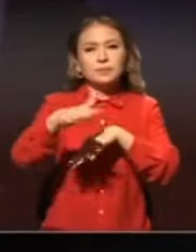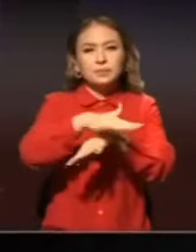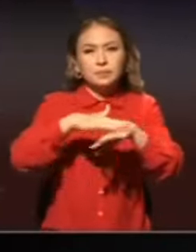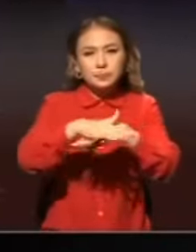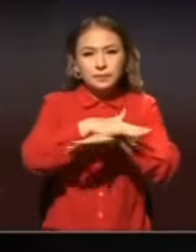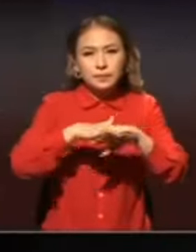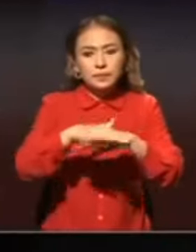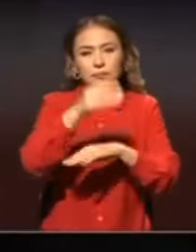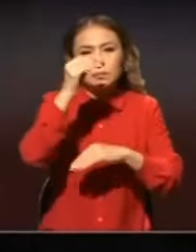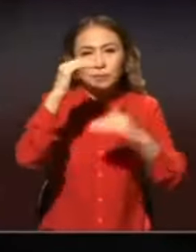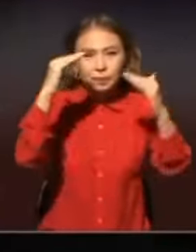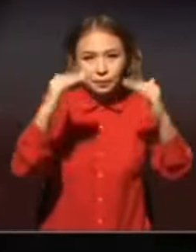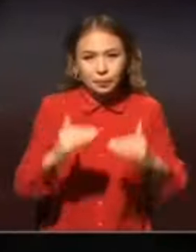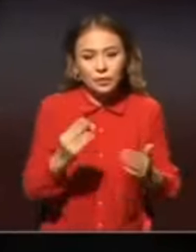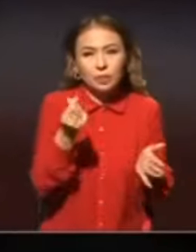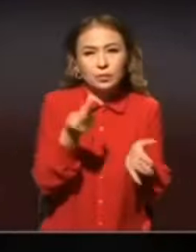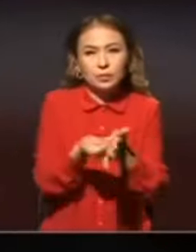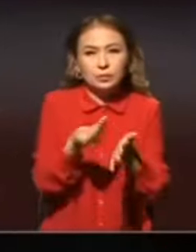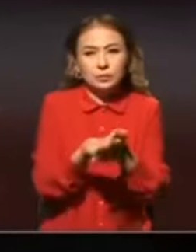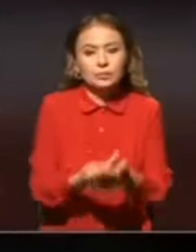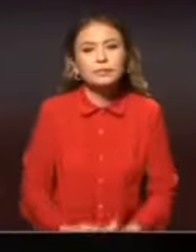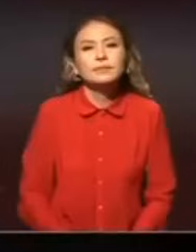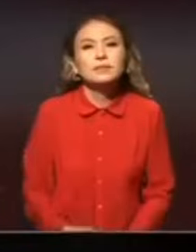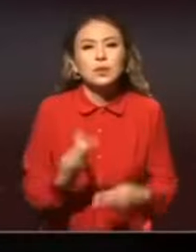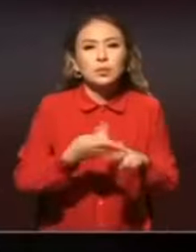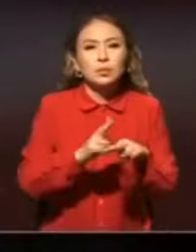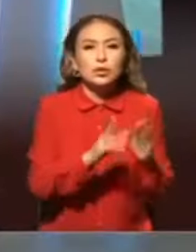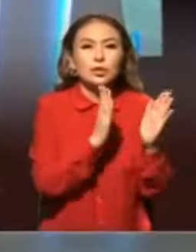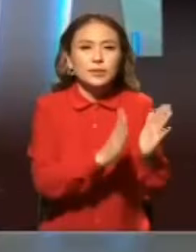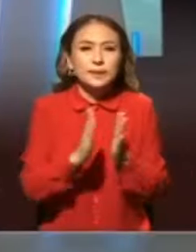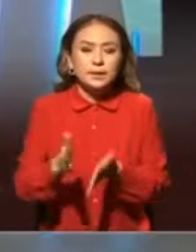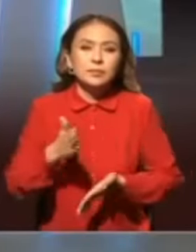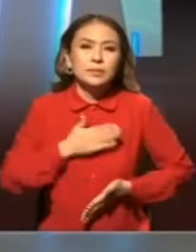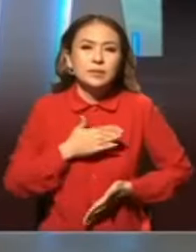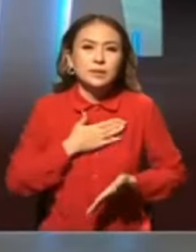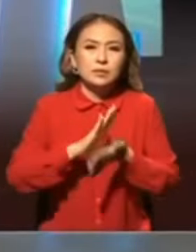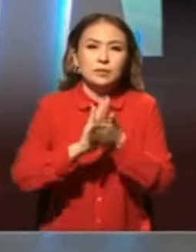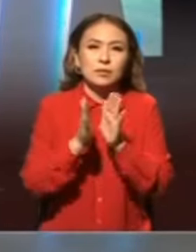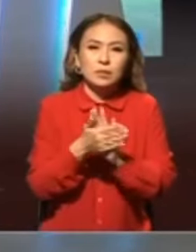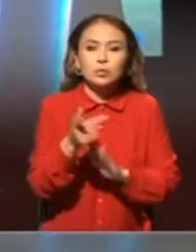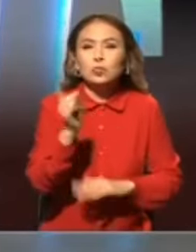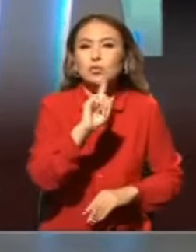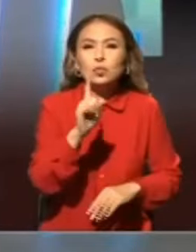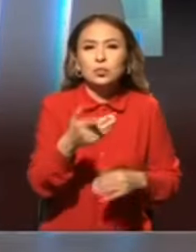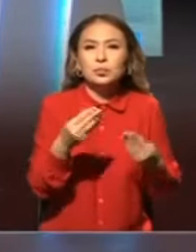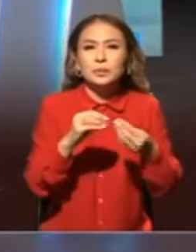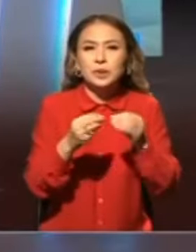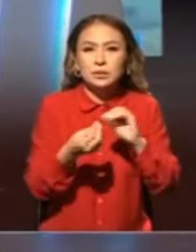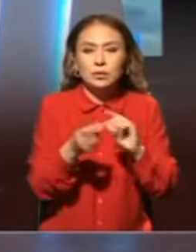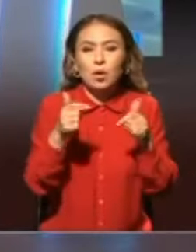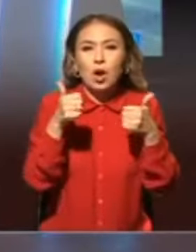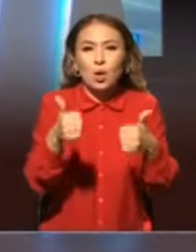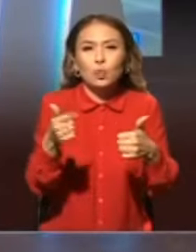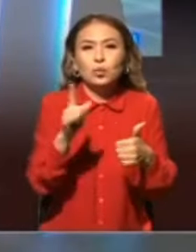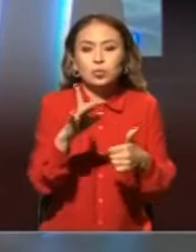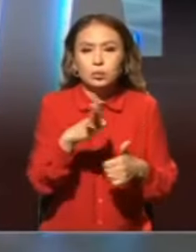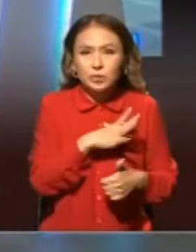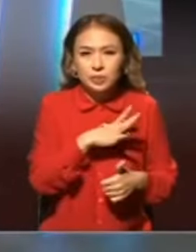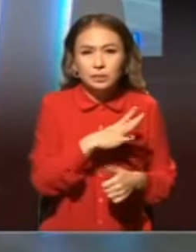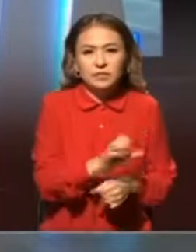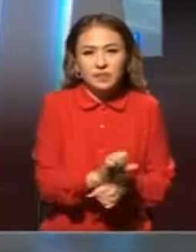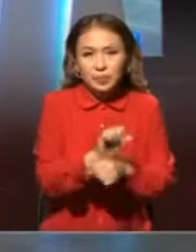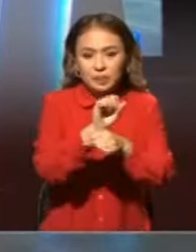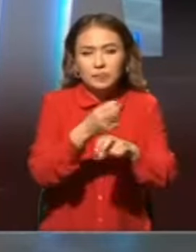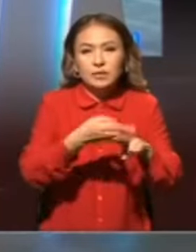сондай төмен бағада шығарылады. Бұл ретте біздің тарапымыздан биыл бұл мәселе жақсы көтерілді. Біздің